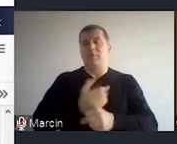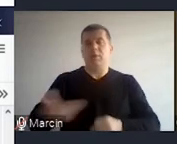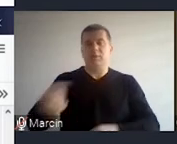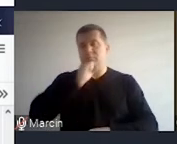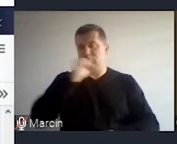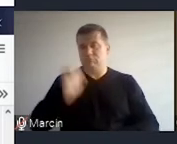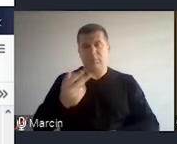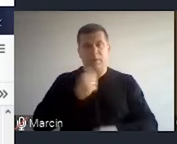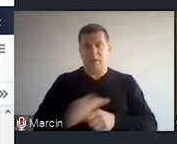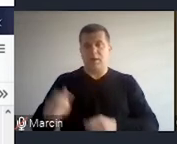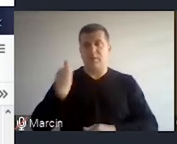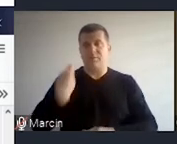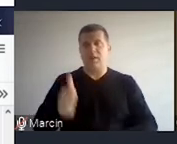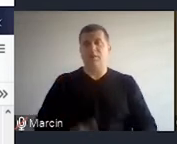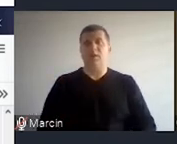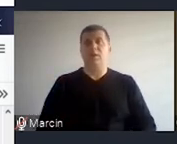nie są kwalifikowalne.